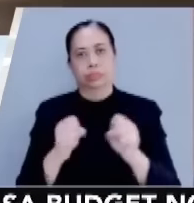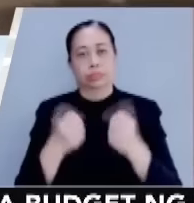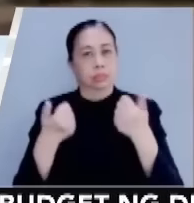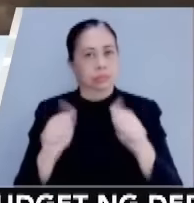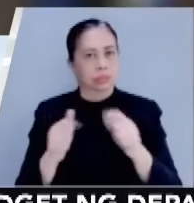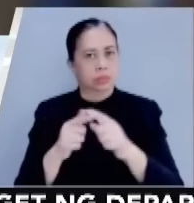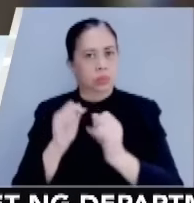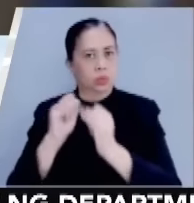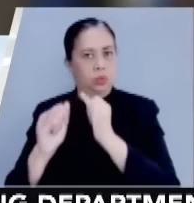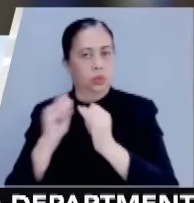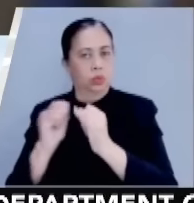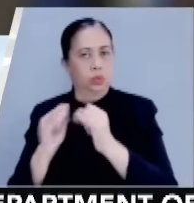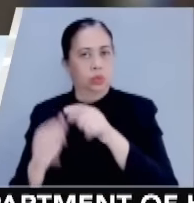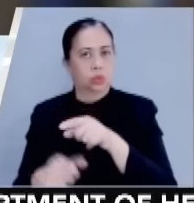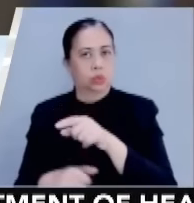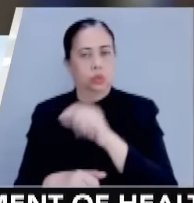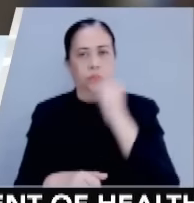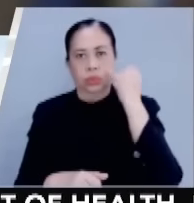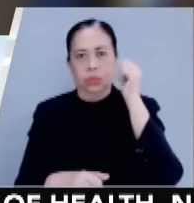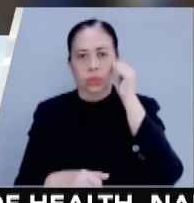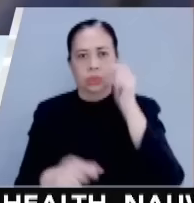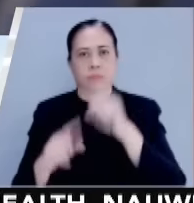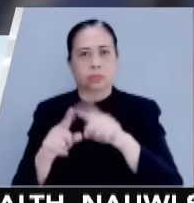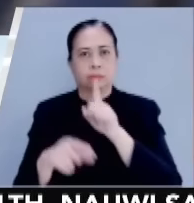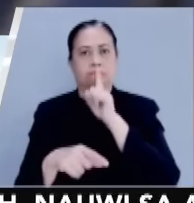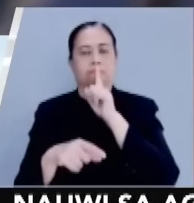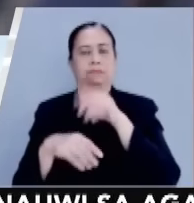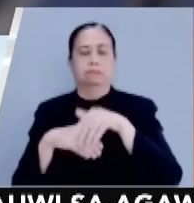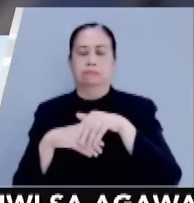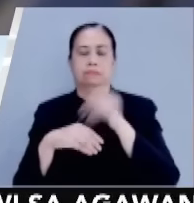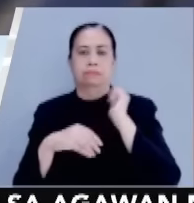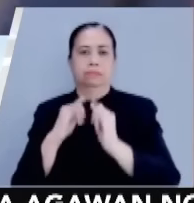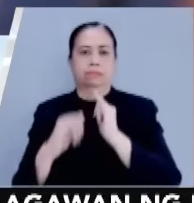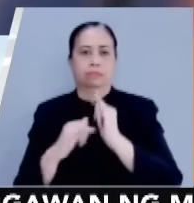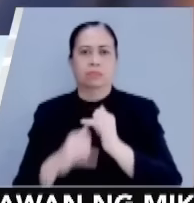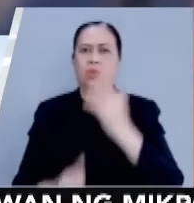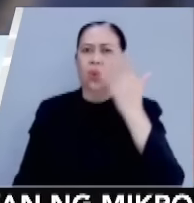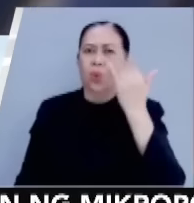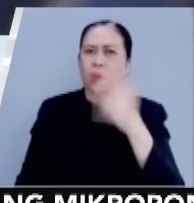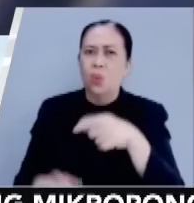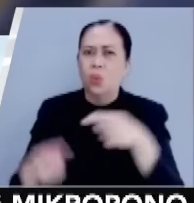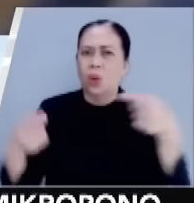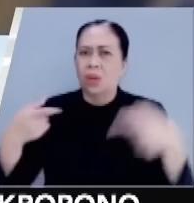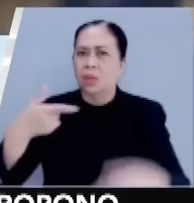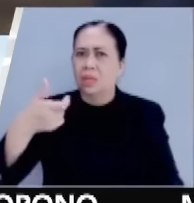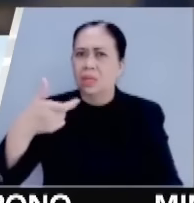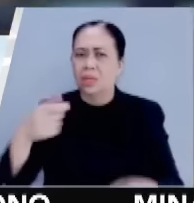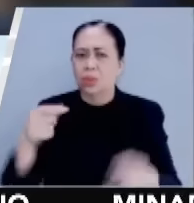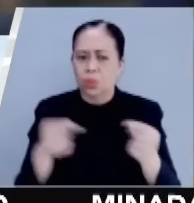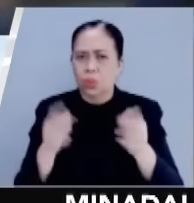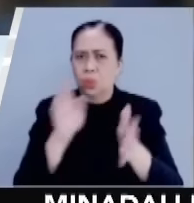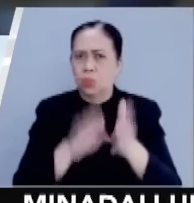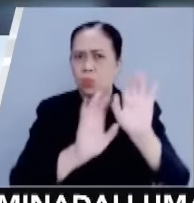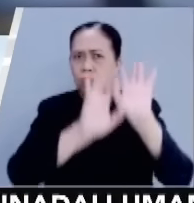pahayag si Amores, pero tikom ang bibig nito. Sir, bakit po nauwi sa pamamaril yung alitan sa basketball?